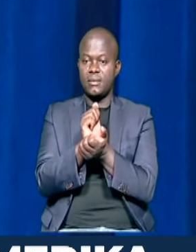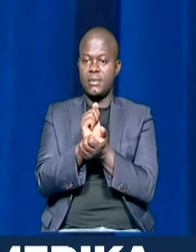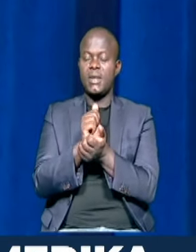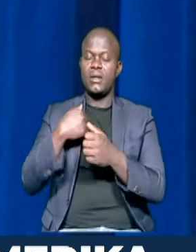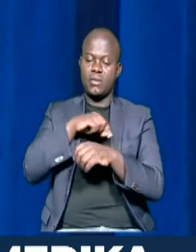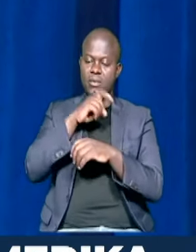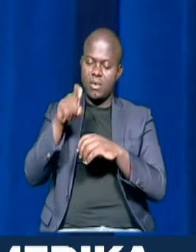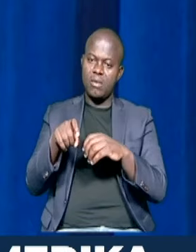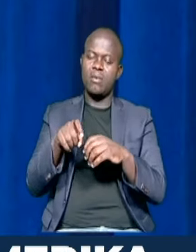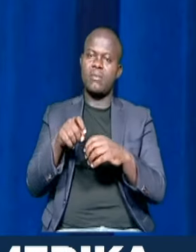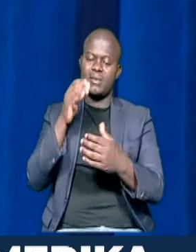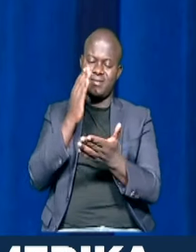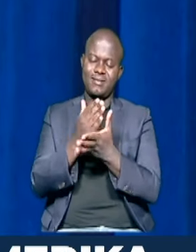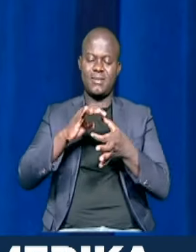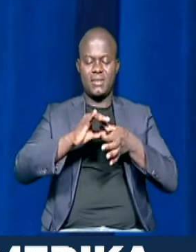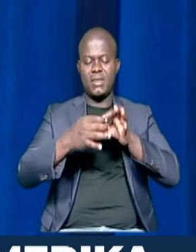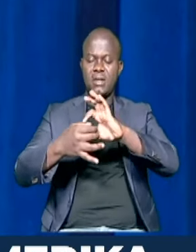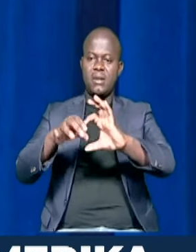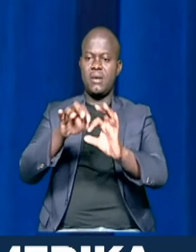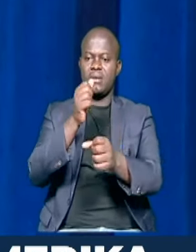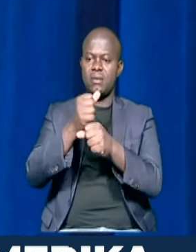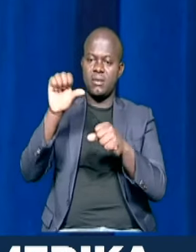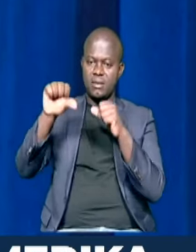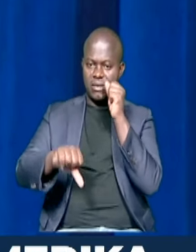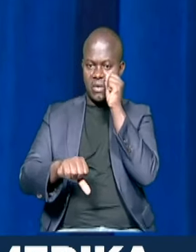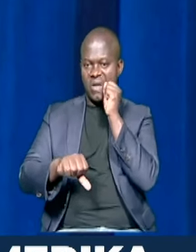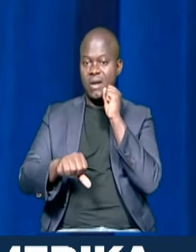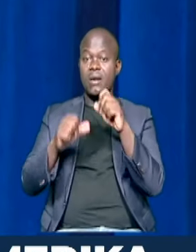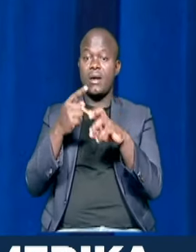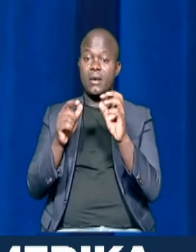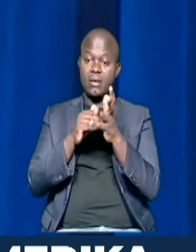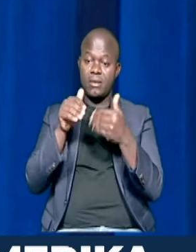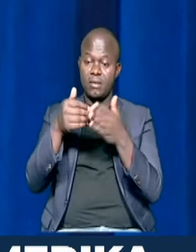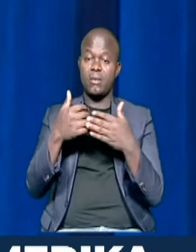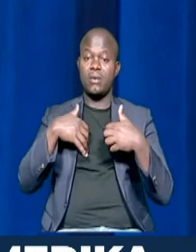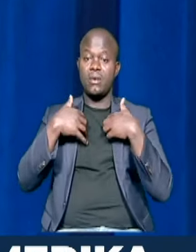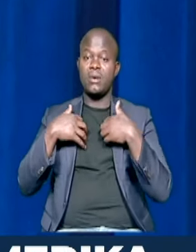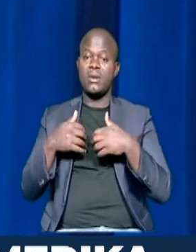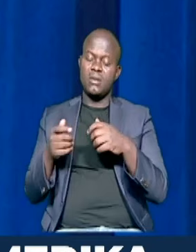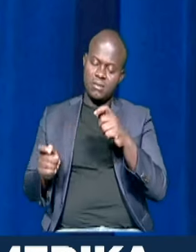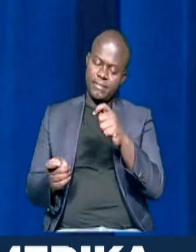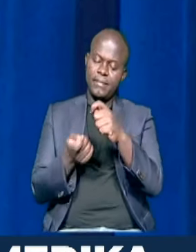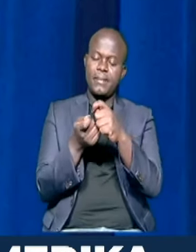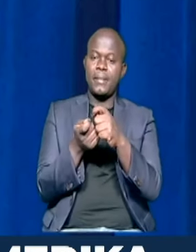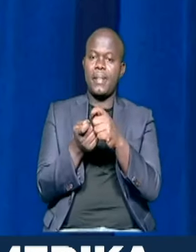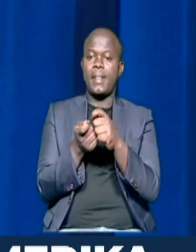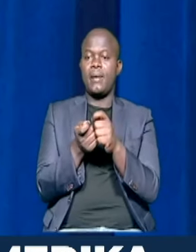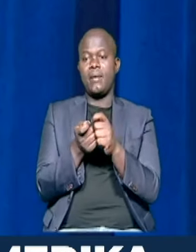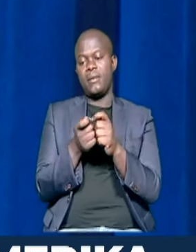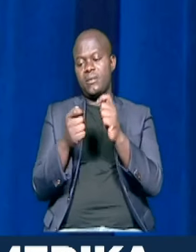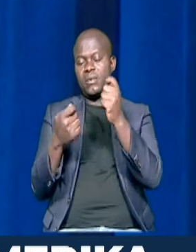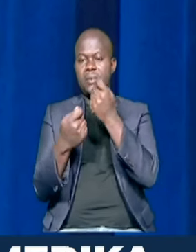twagombaga guca umurunga uruhererekane rw'ubugezi bwa nabi ahubwo ubwo bushake bwo kwihorera